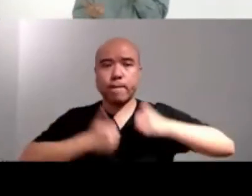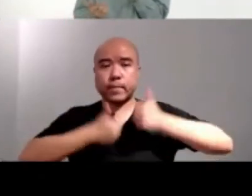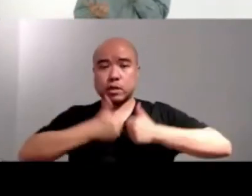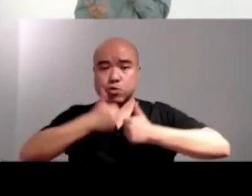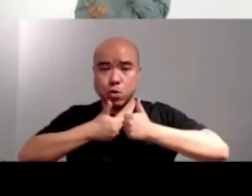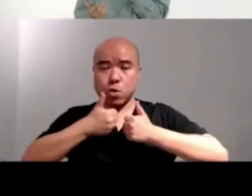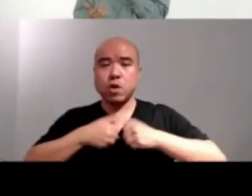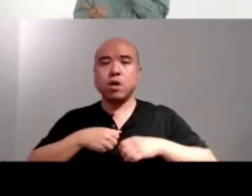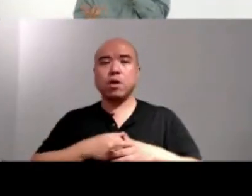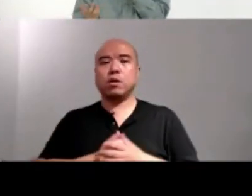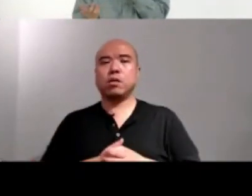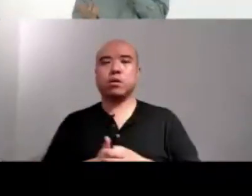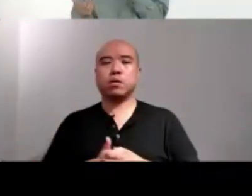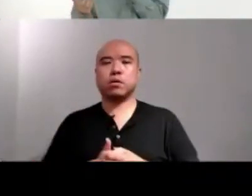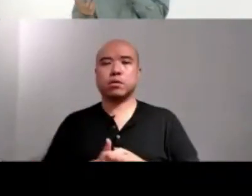一啲